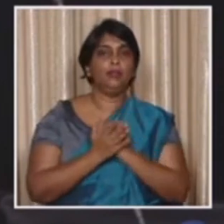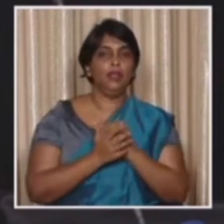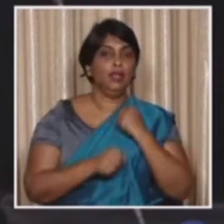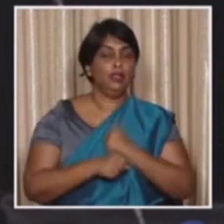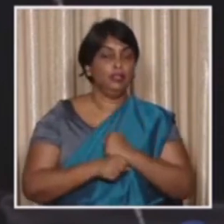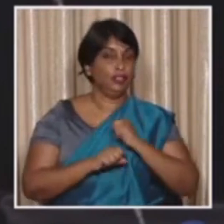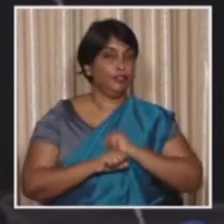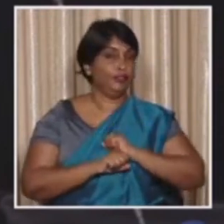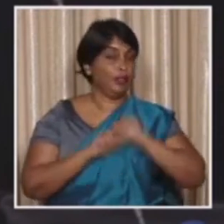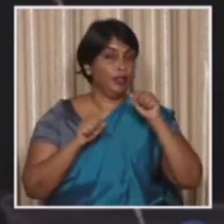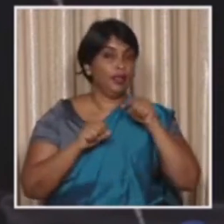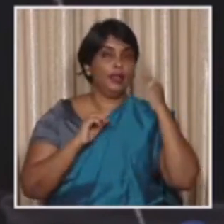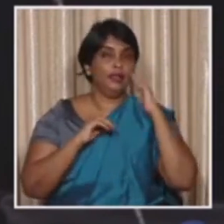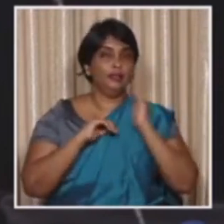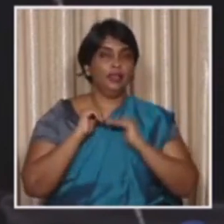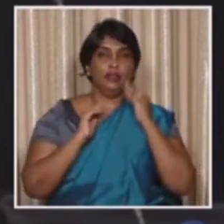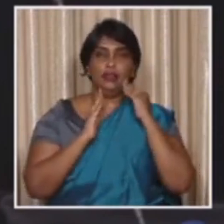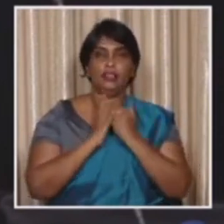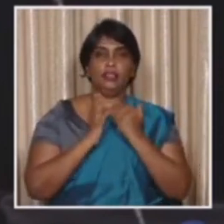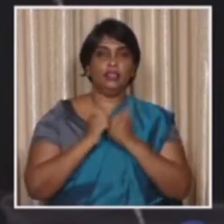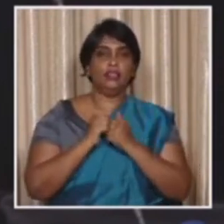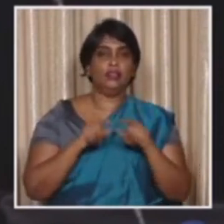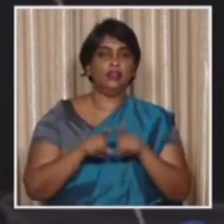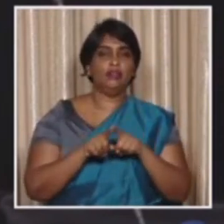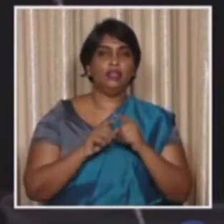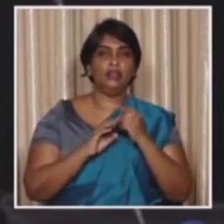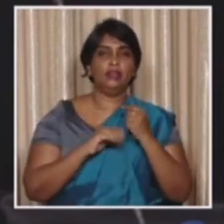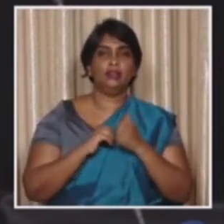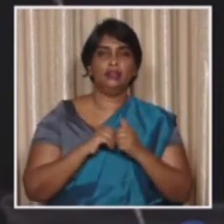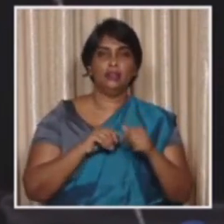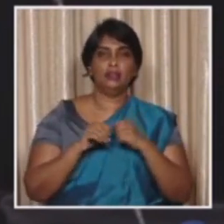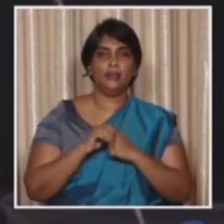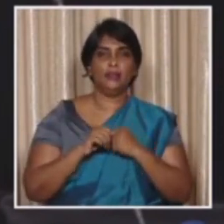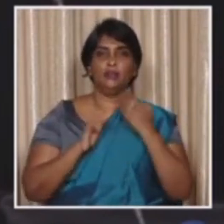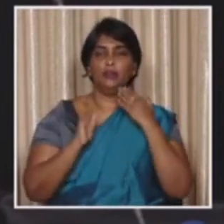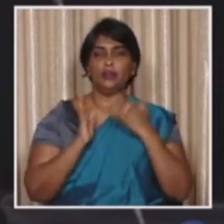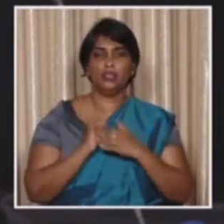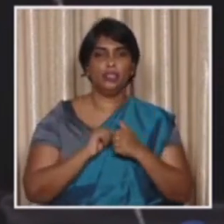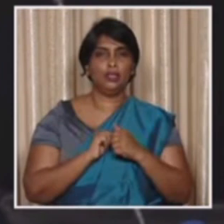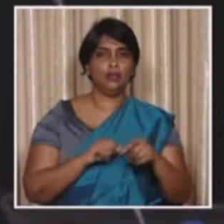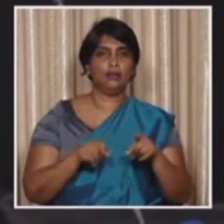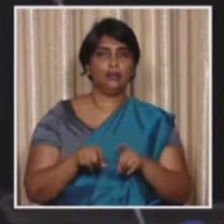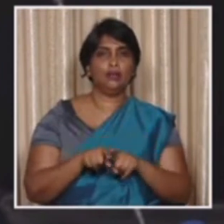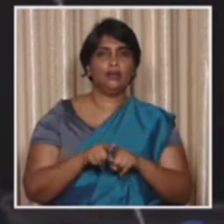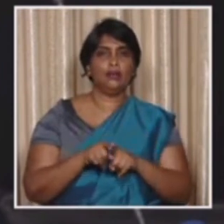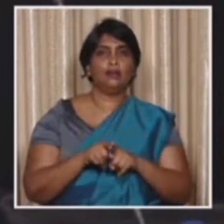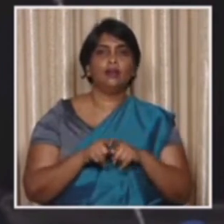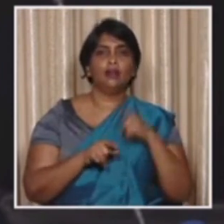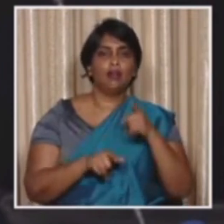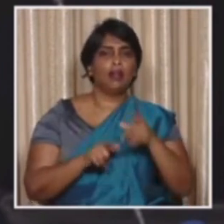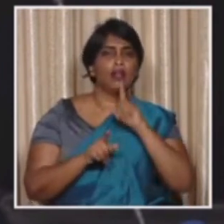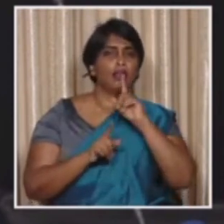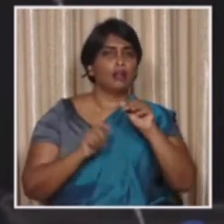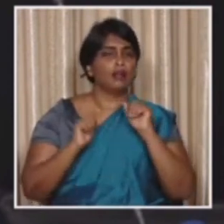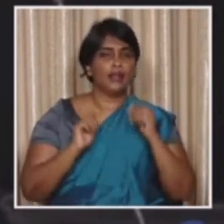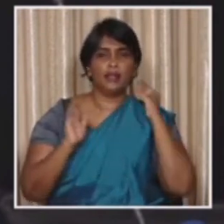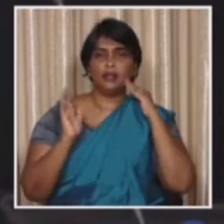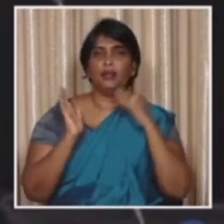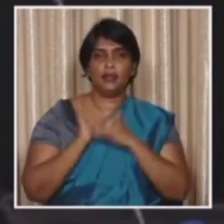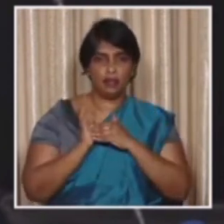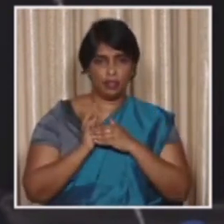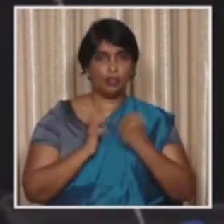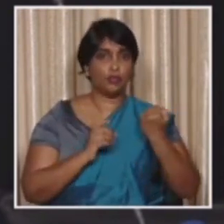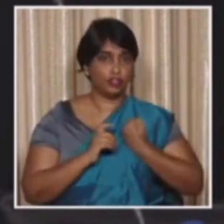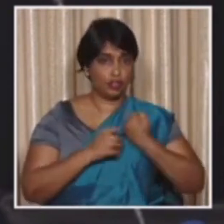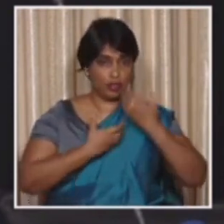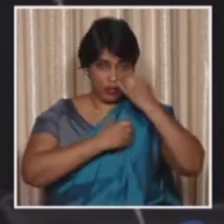විරෝධී මොන හරි වාතාවරණයක් ඇති කිරීම සමාජයේ කුපිත කිරීම ඉතින් ඕක කොහොමද කියන්නේ ඕකට වෛද්‍ය